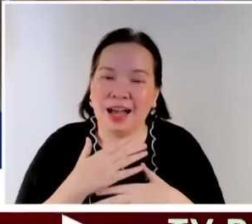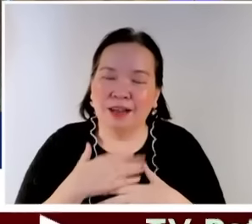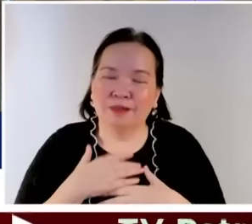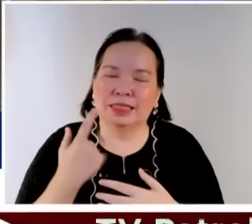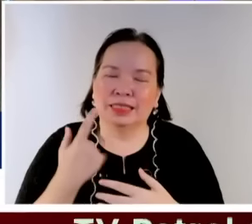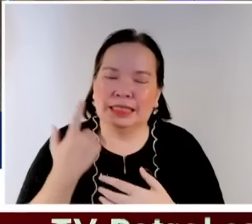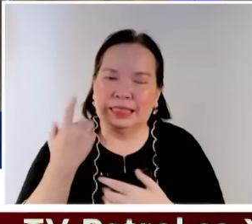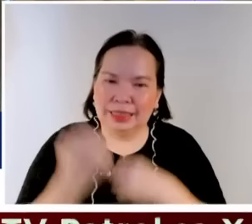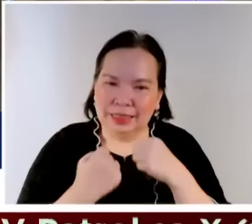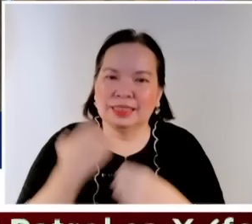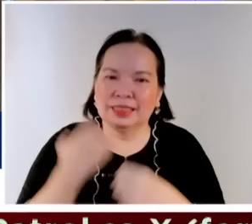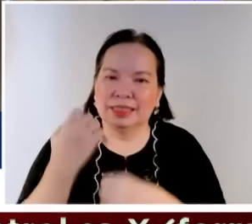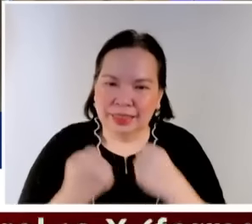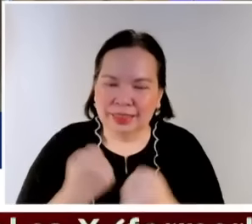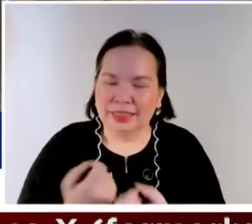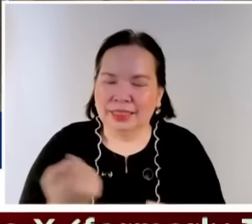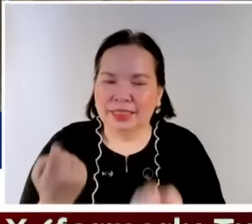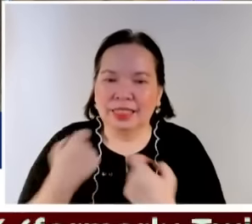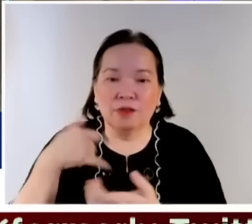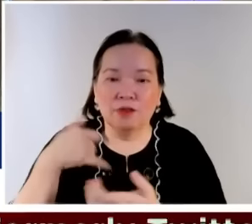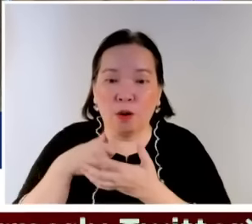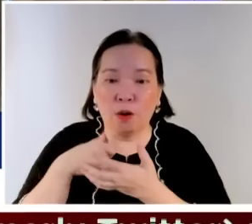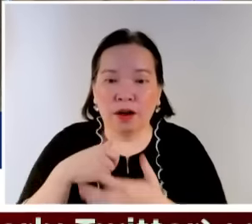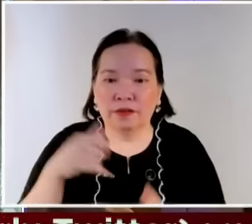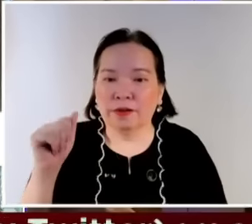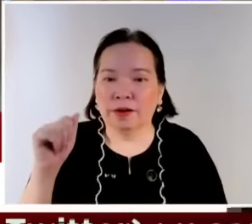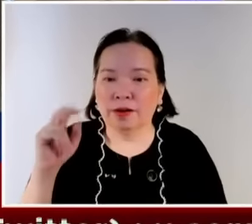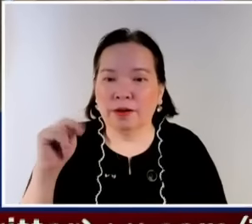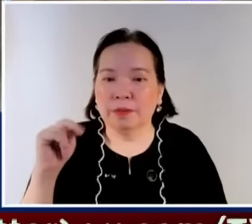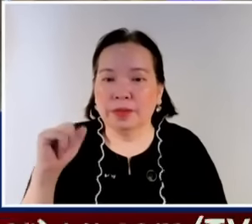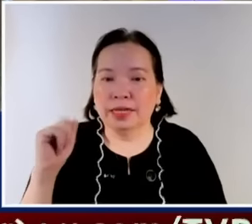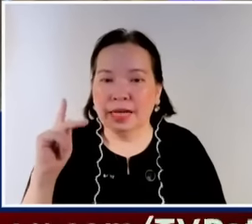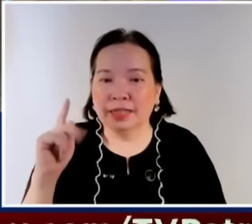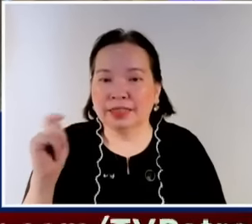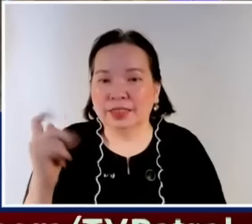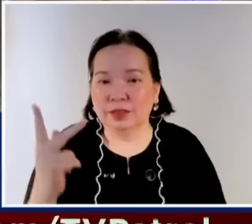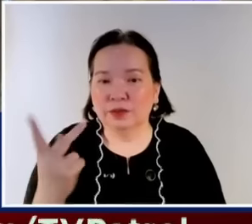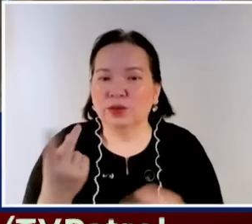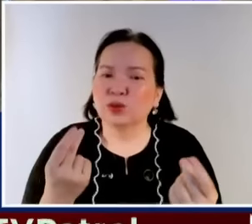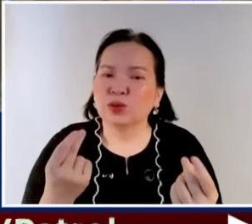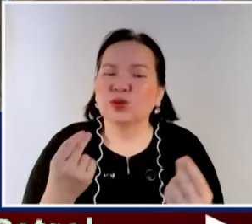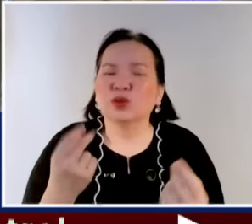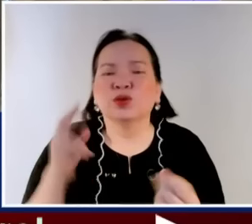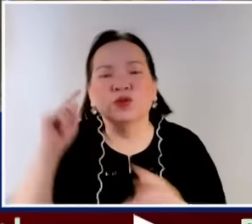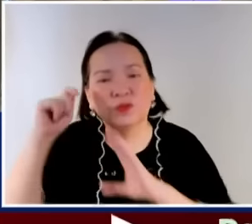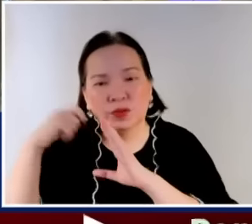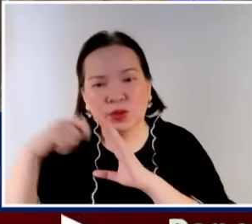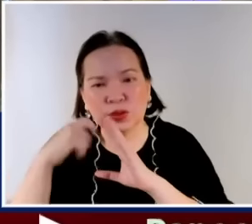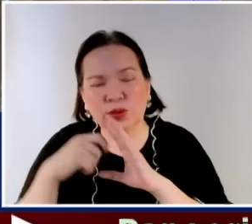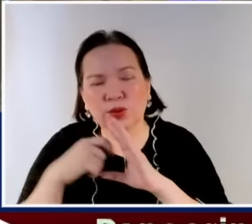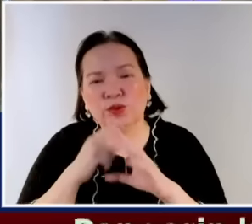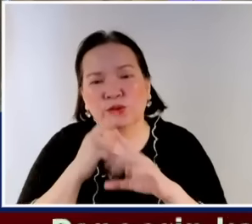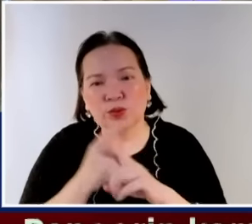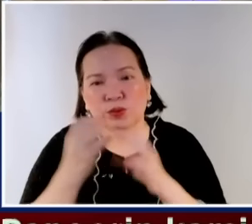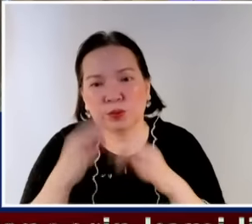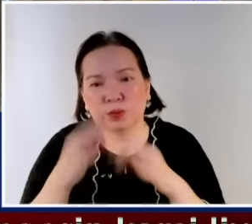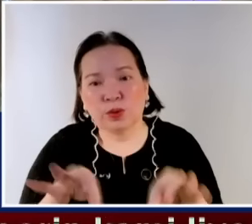TV. Ang ginagawa naman natin sa Knowledge Channel ay mga videos na may kabuluhan,